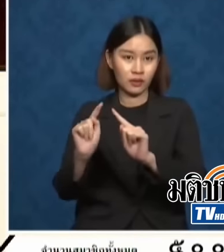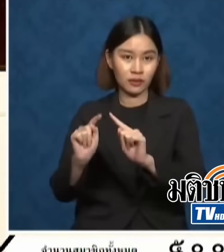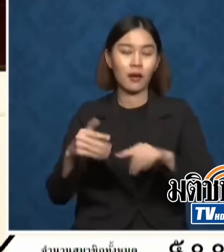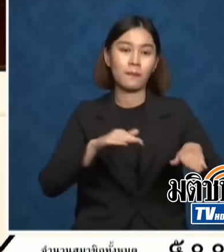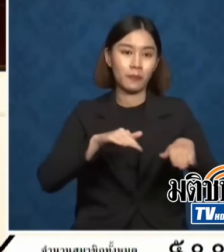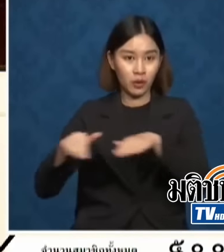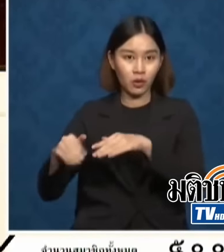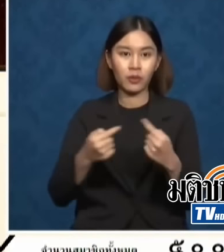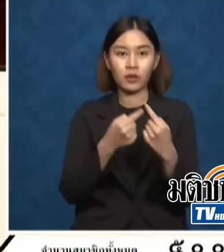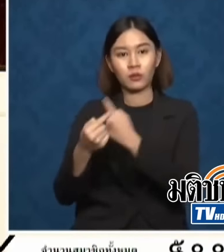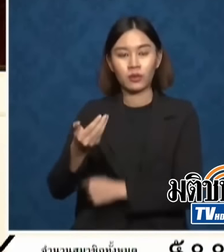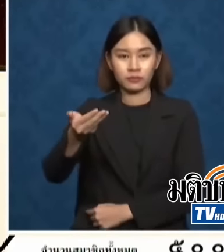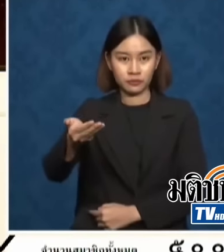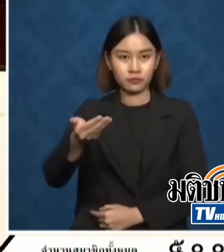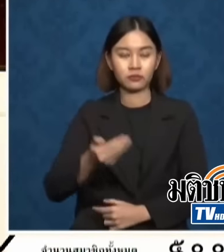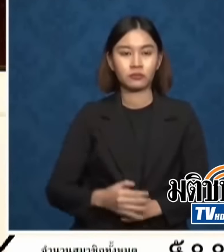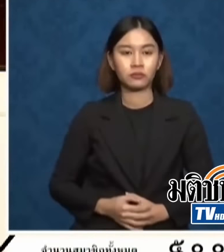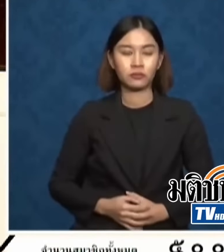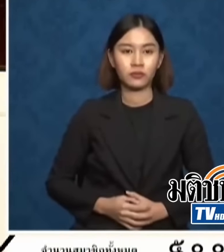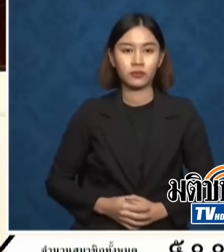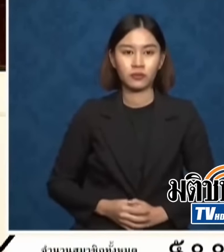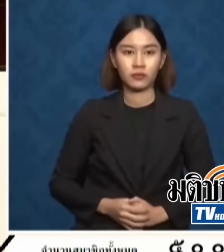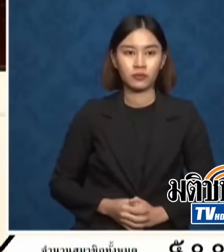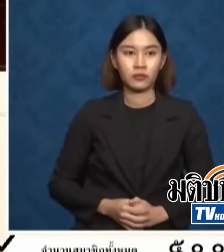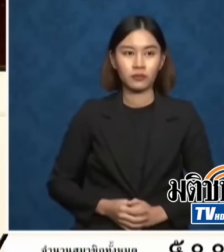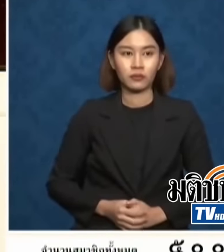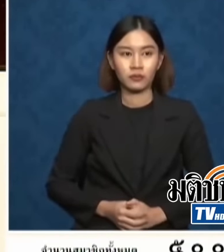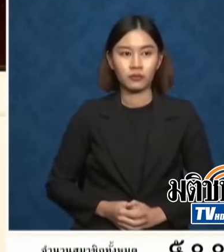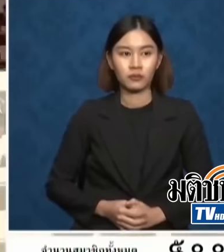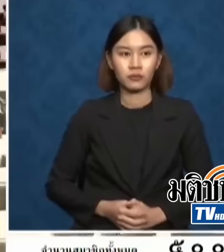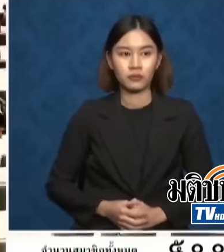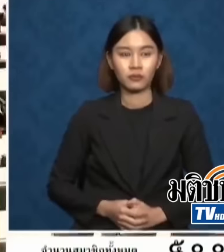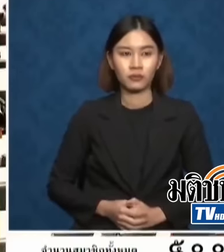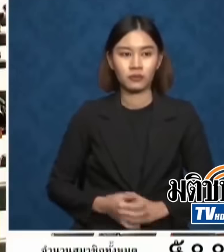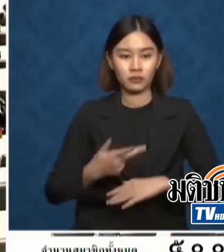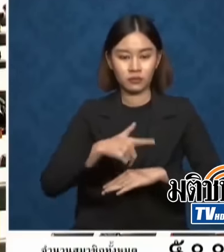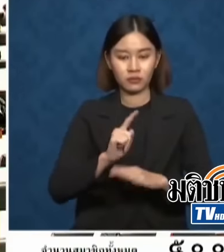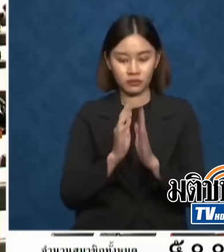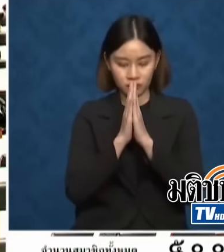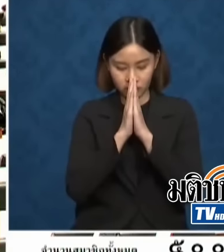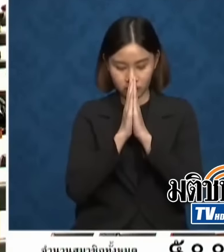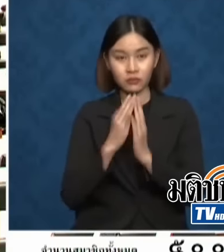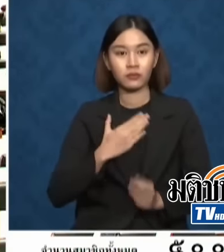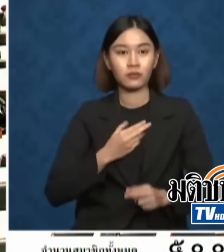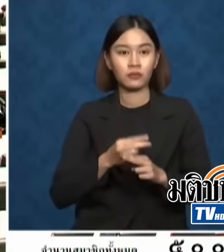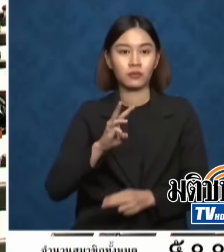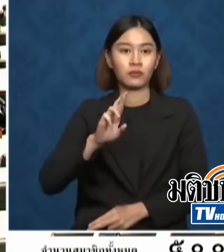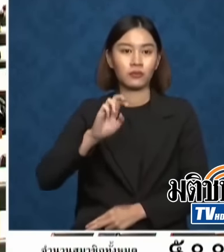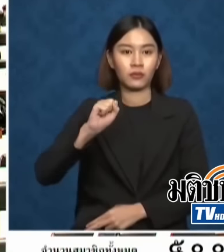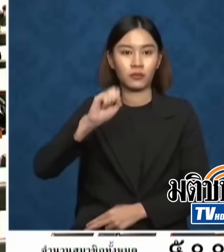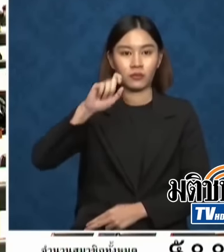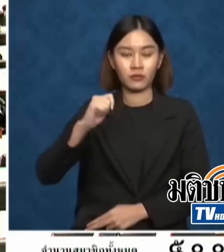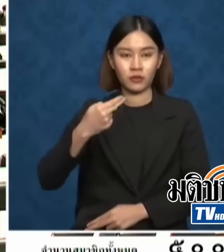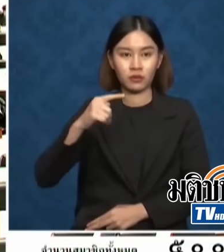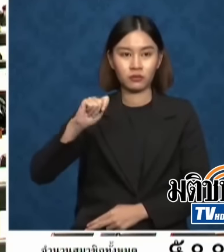ต่อไปเชิญท่านวรสิทธิ์เรียงประสิทธิ์ครับเชิญครับ ท่านประธานที่เคารพครับผมวรสิทธิ์เรียงประสิ